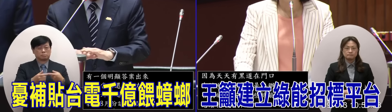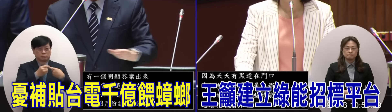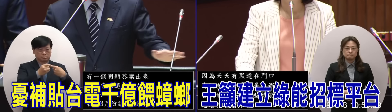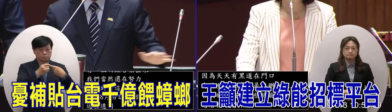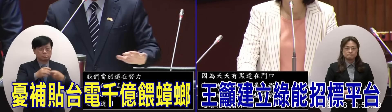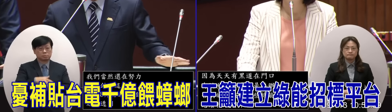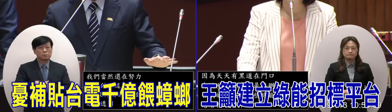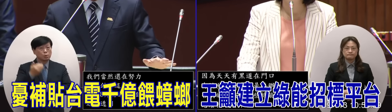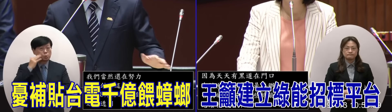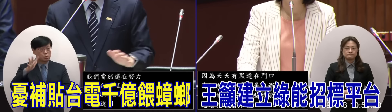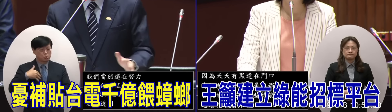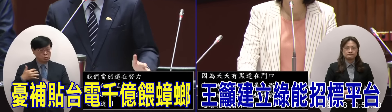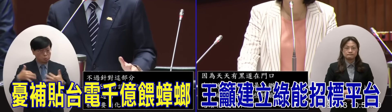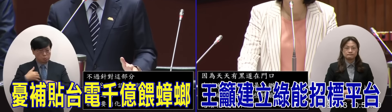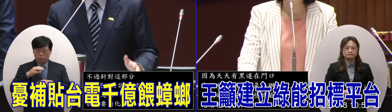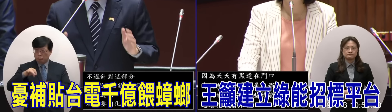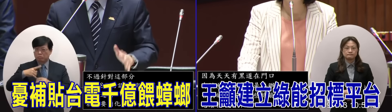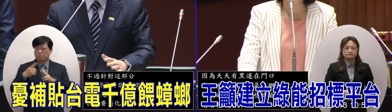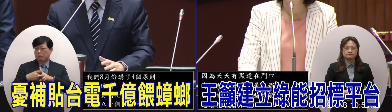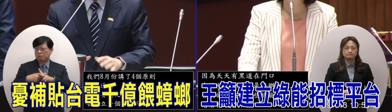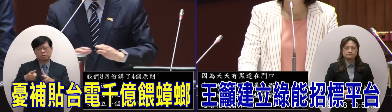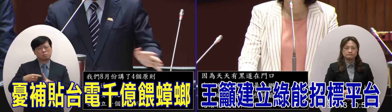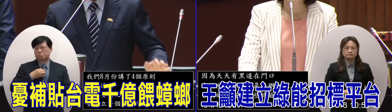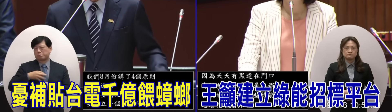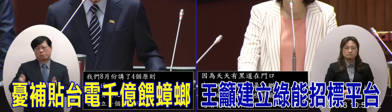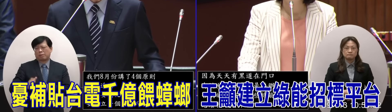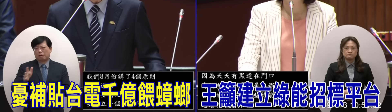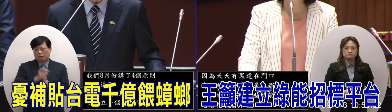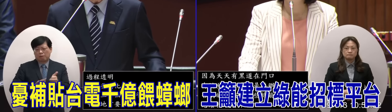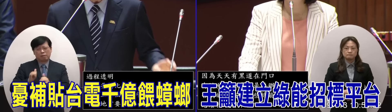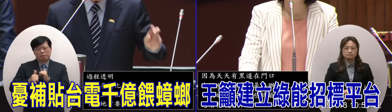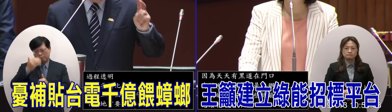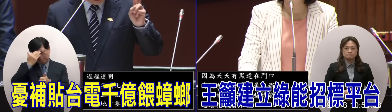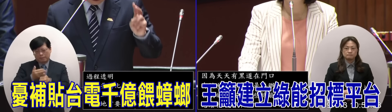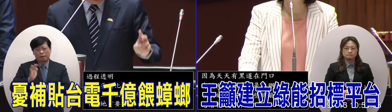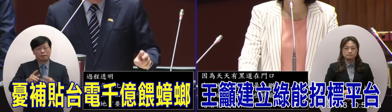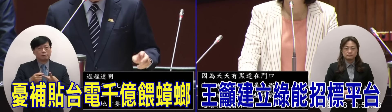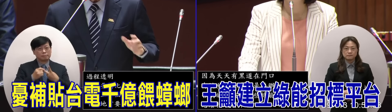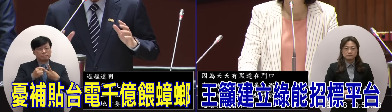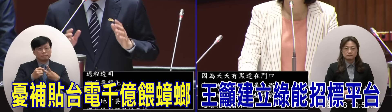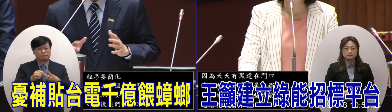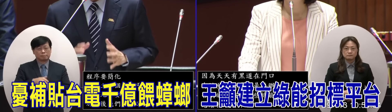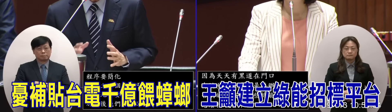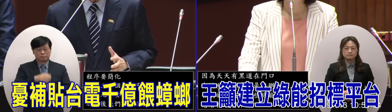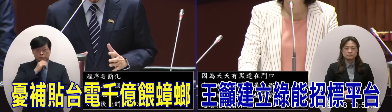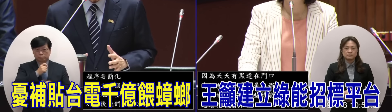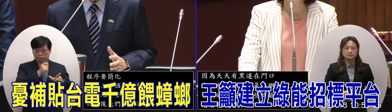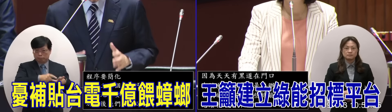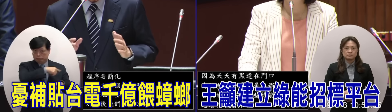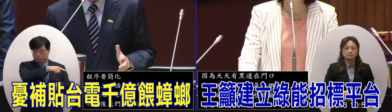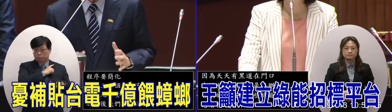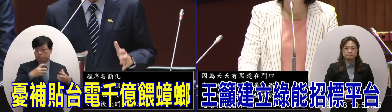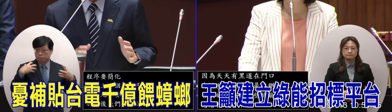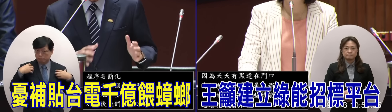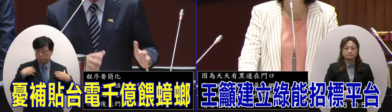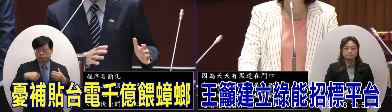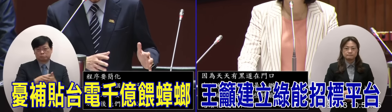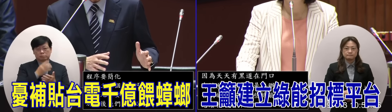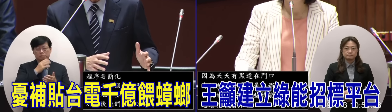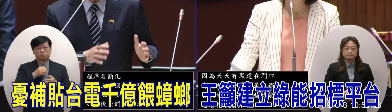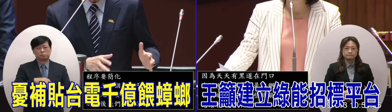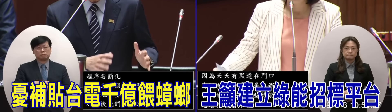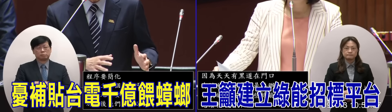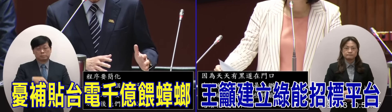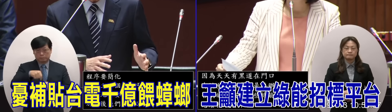一个，有争议的土地，太小的土地不要开发，不要造成人民的困扰。第二个呢，厂商的责任只在完